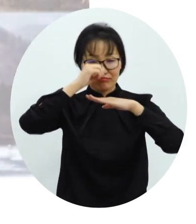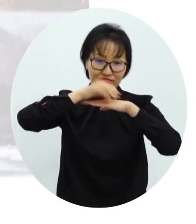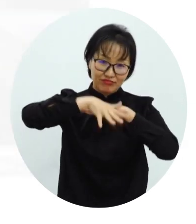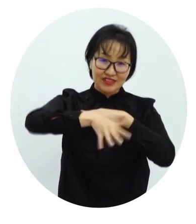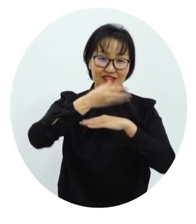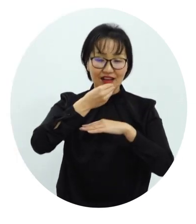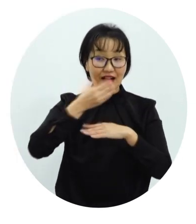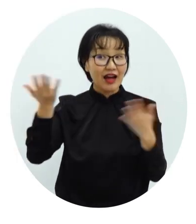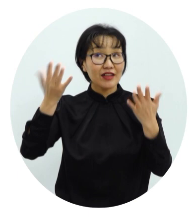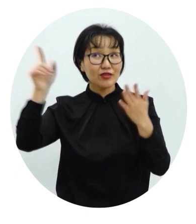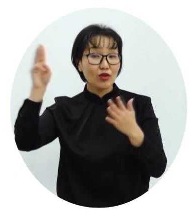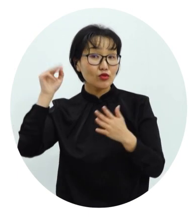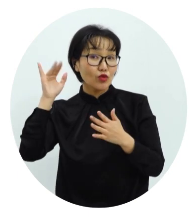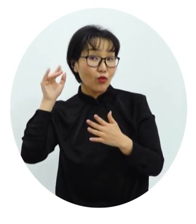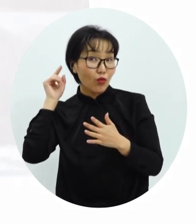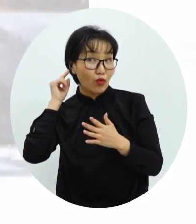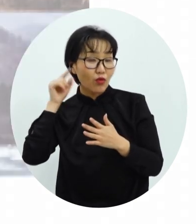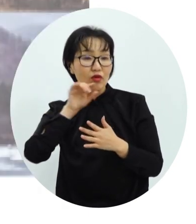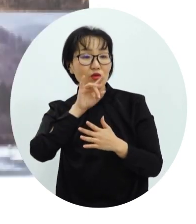сайхан.